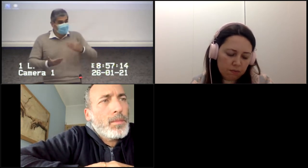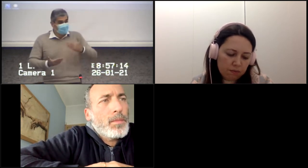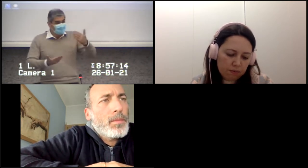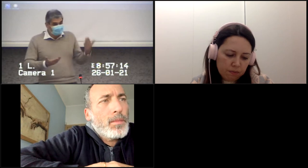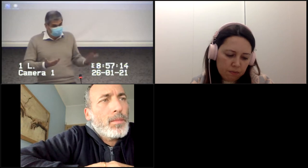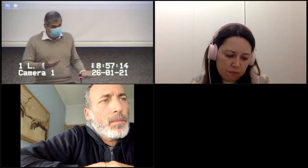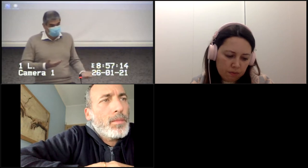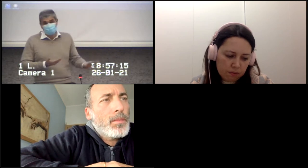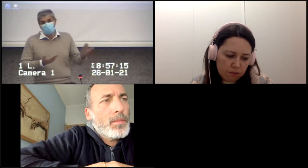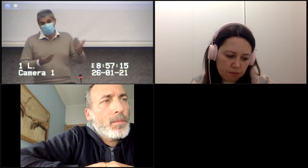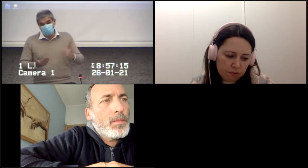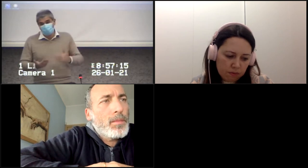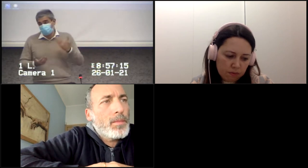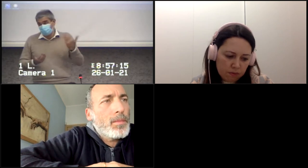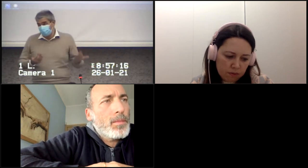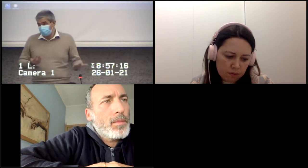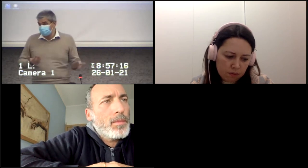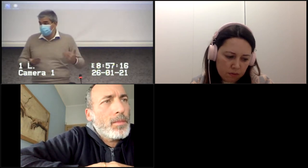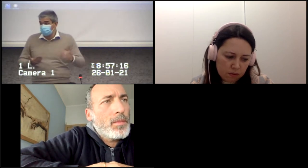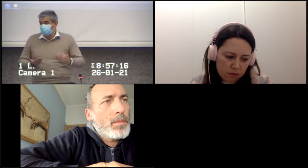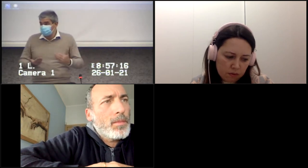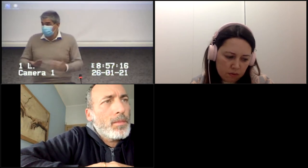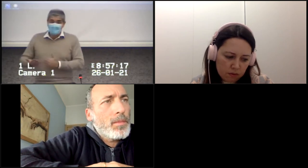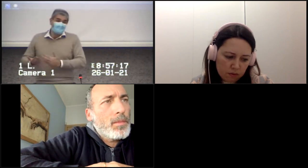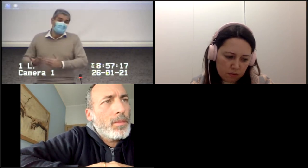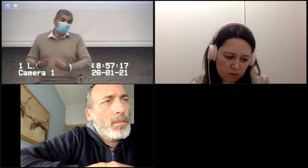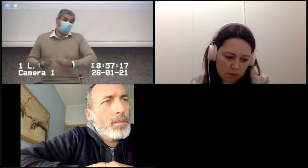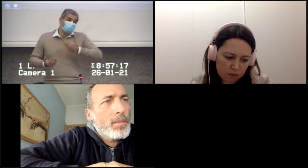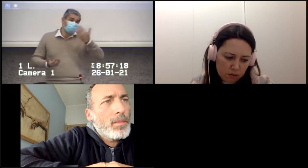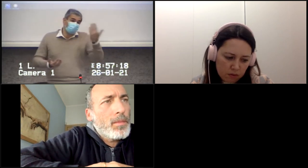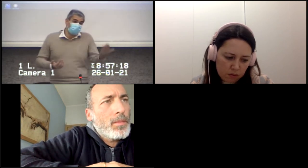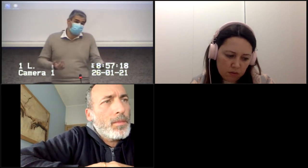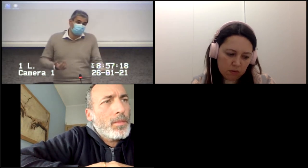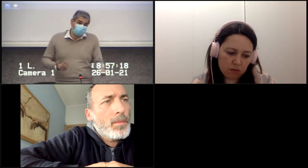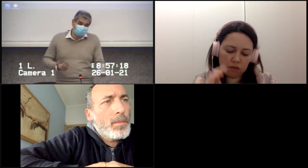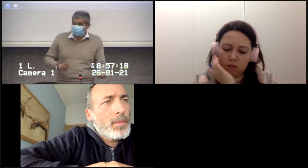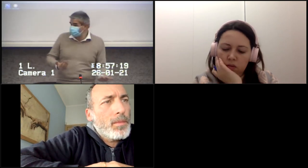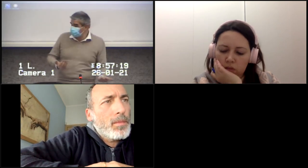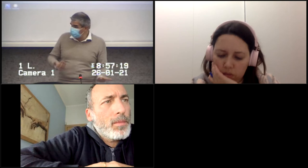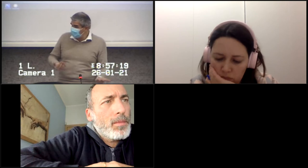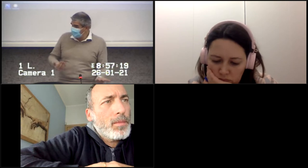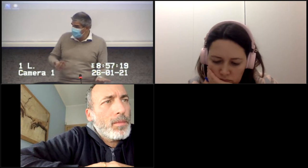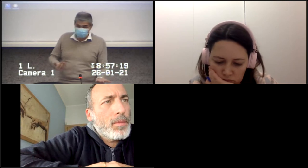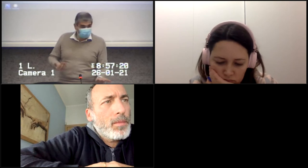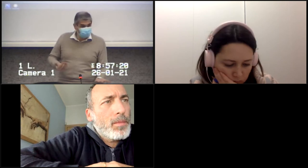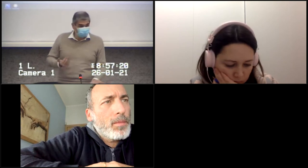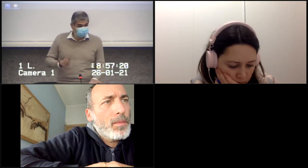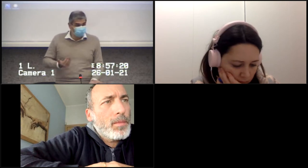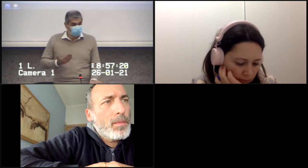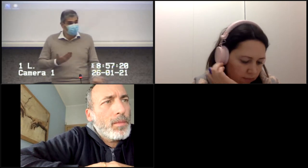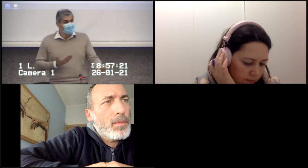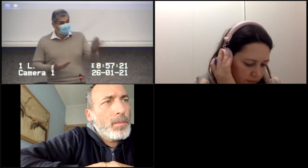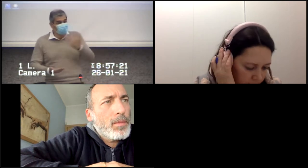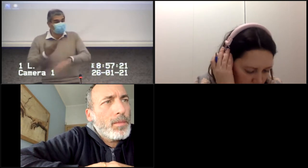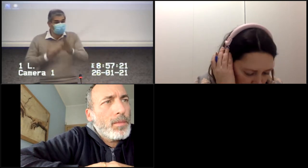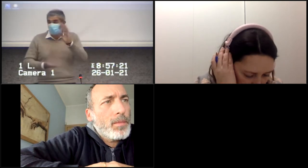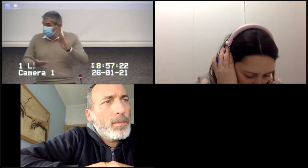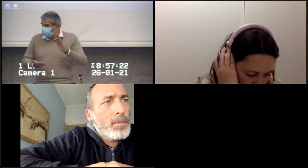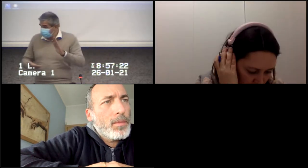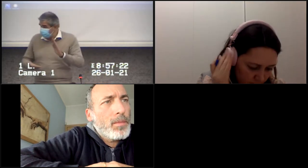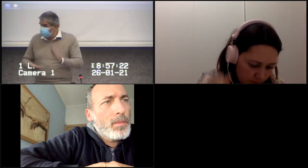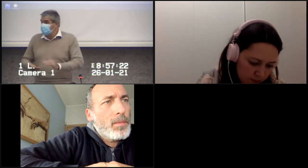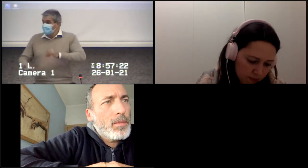alcune ristrutturazioni, alcune riqualificazioni edilizie non abbisognano dell'assenso dell'amministrazione, ma vanno